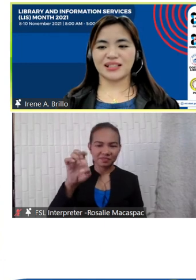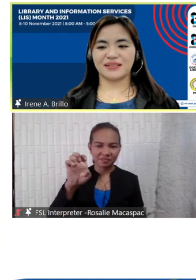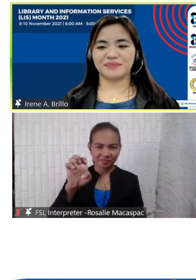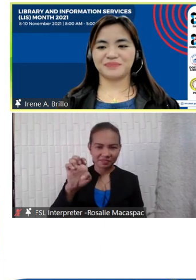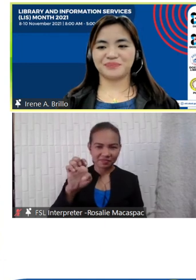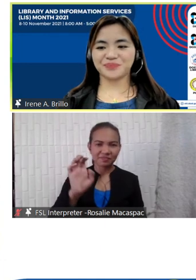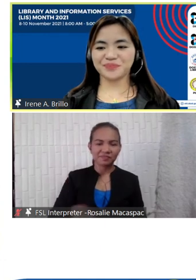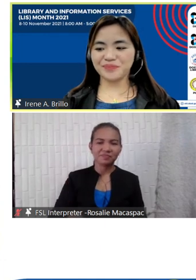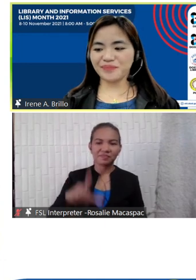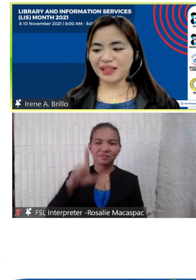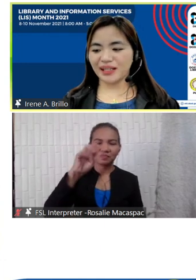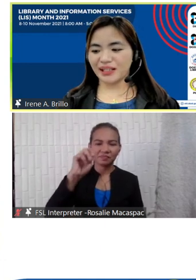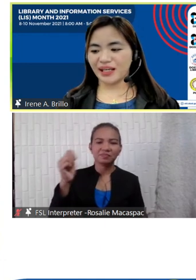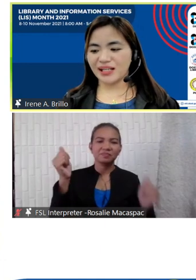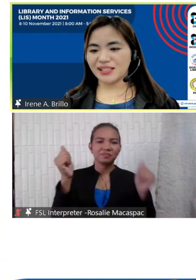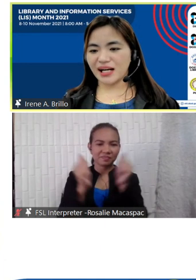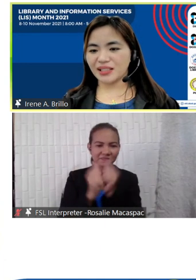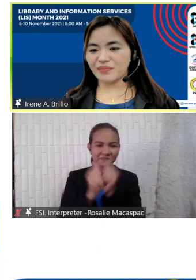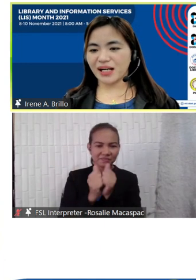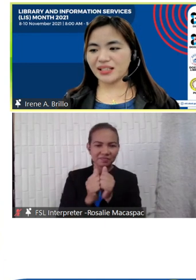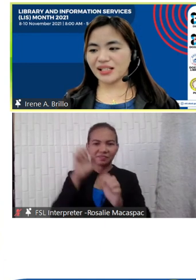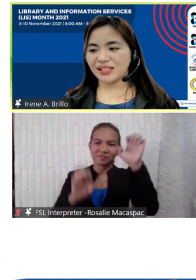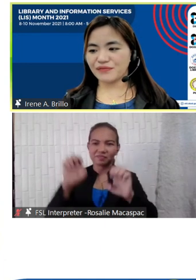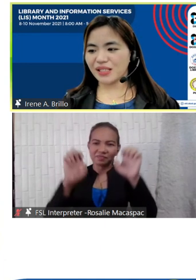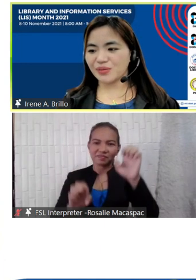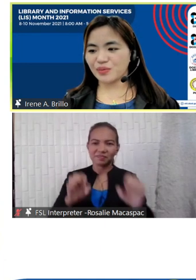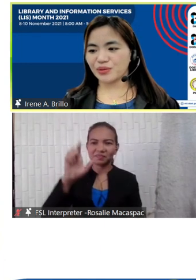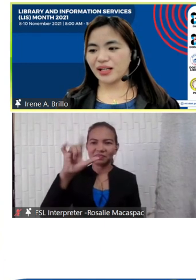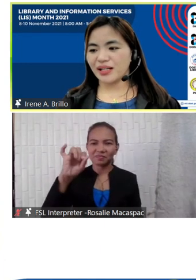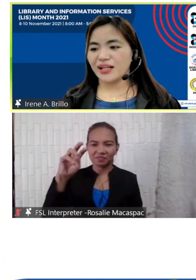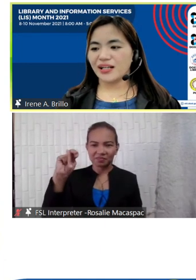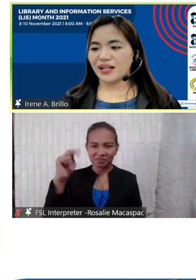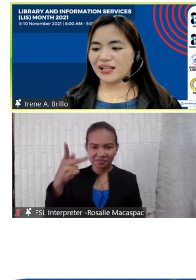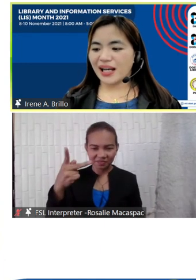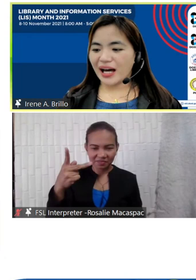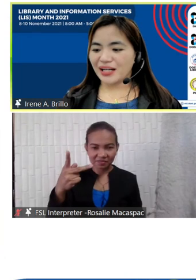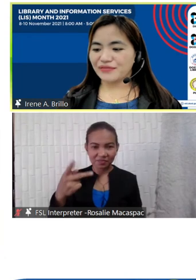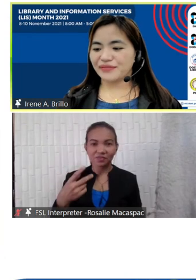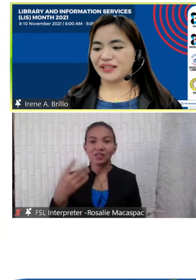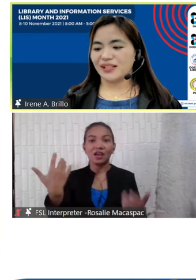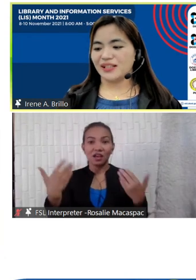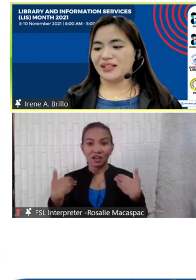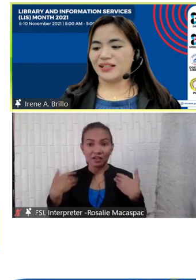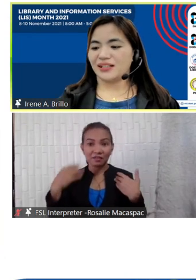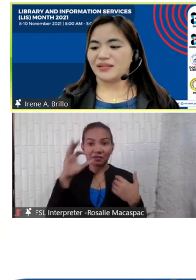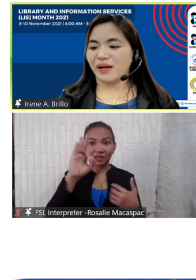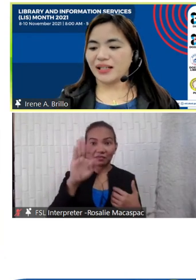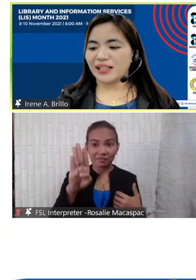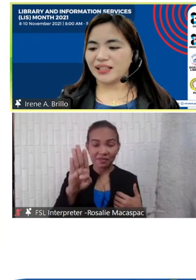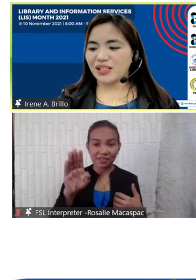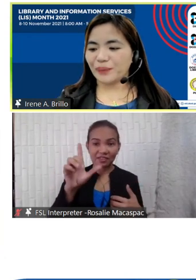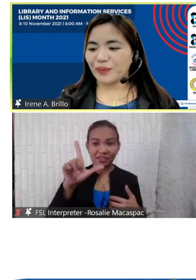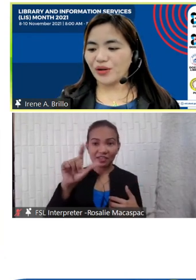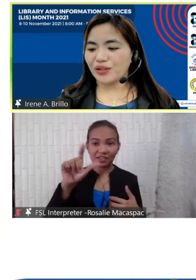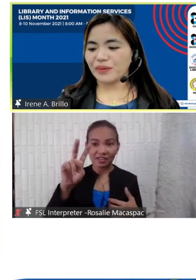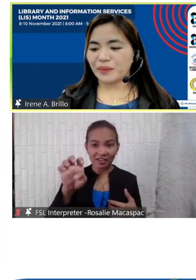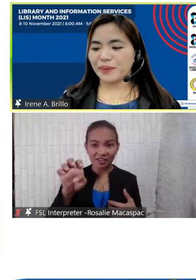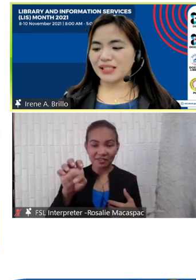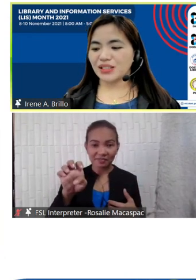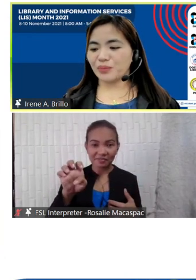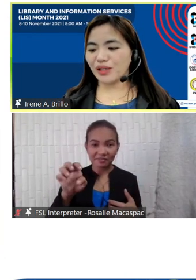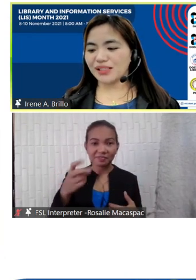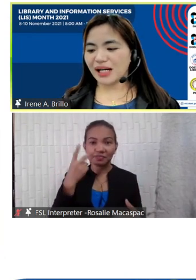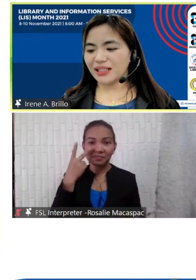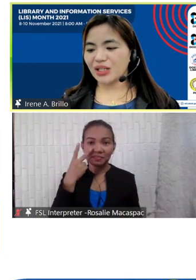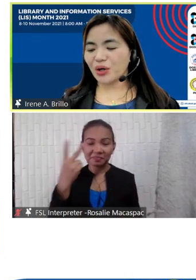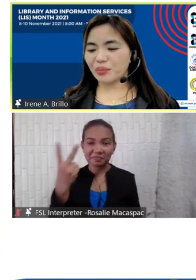link. Ayan, sa ating mga nasa Facebook live, makikita nyo po or